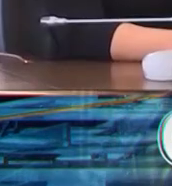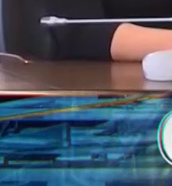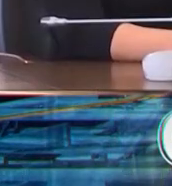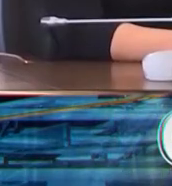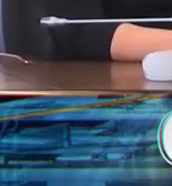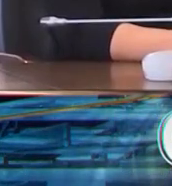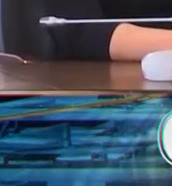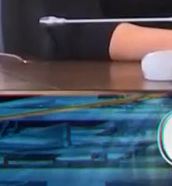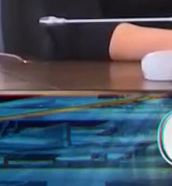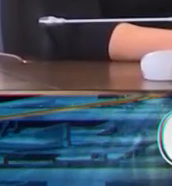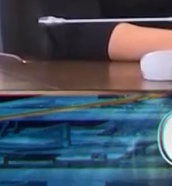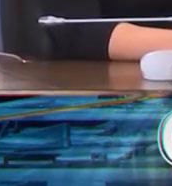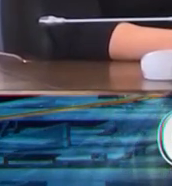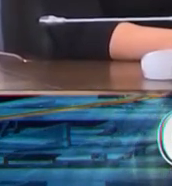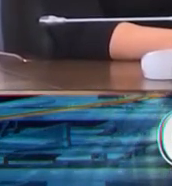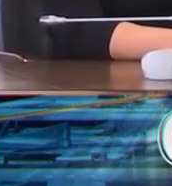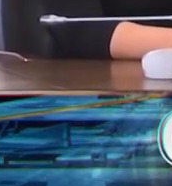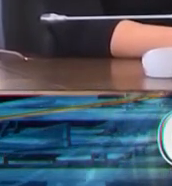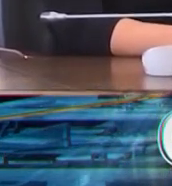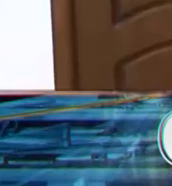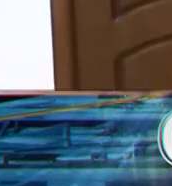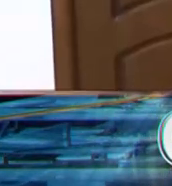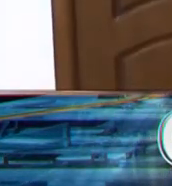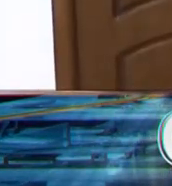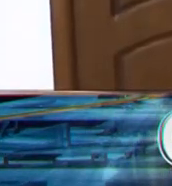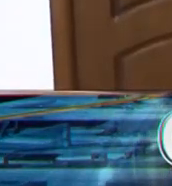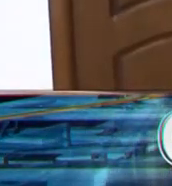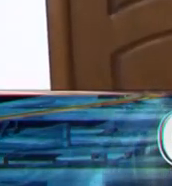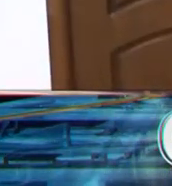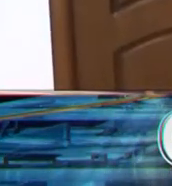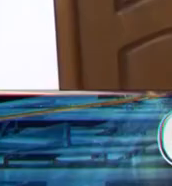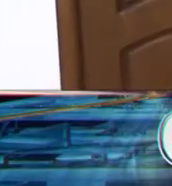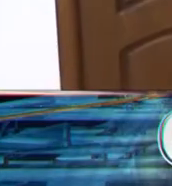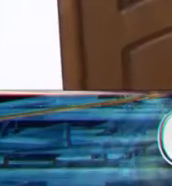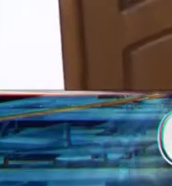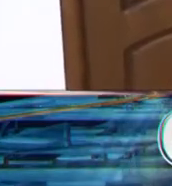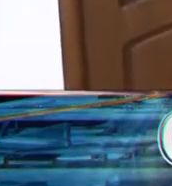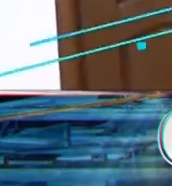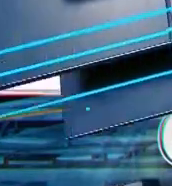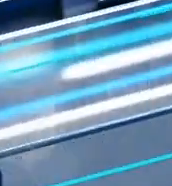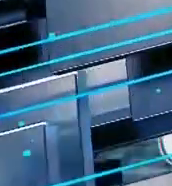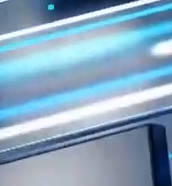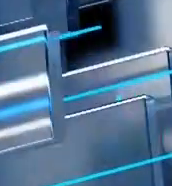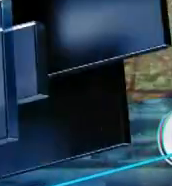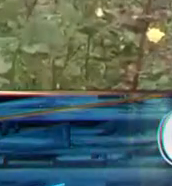Кадровые решения. В Управлении по развитию языков Алматинской области новый руководитель.